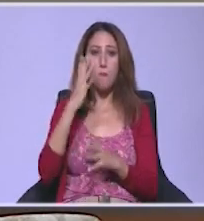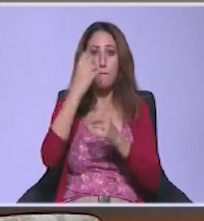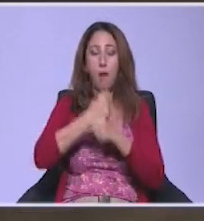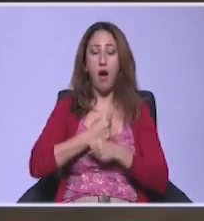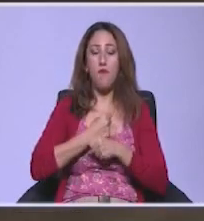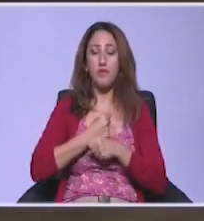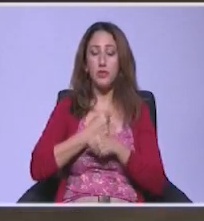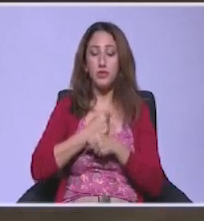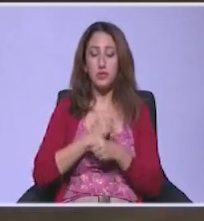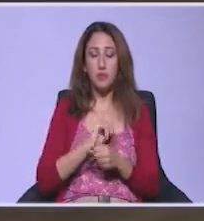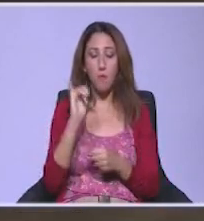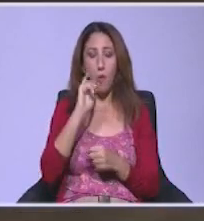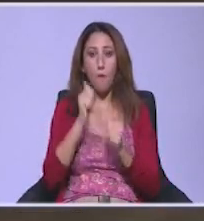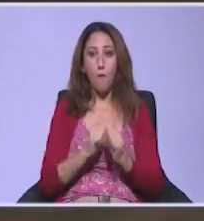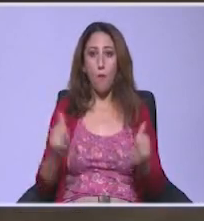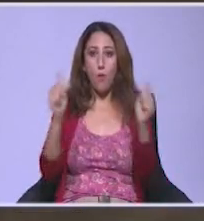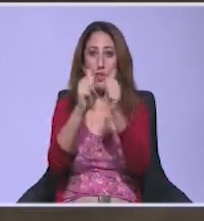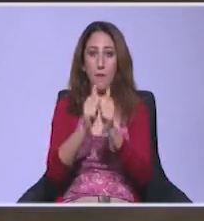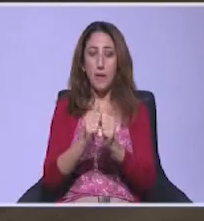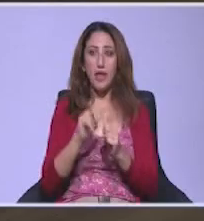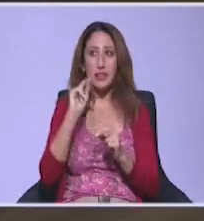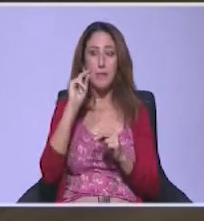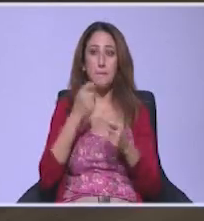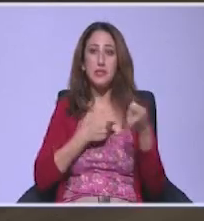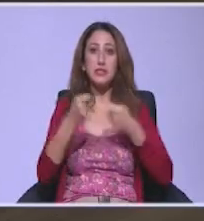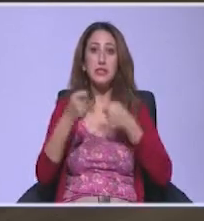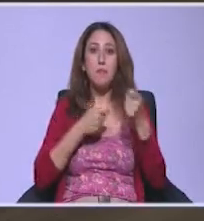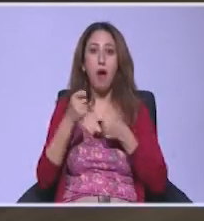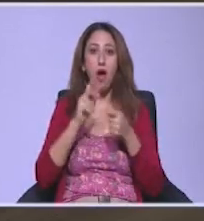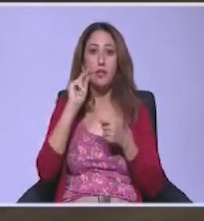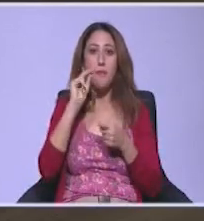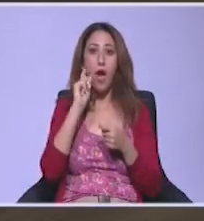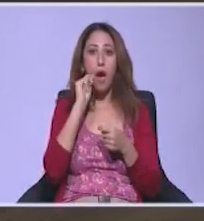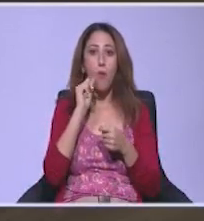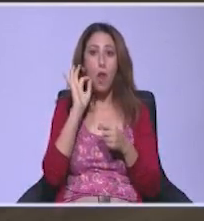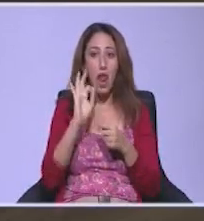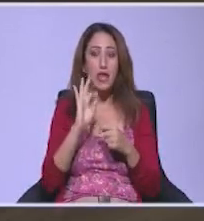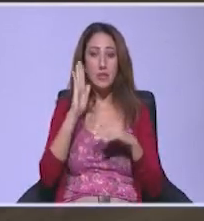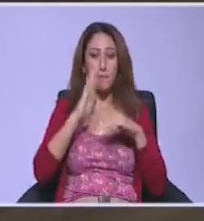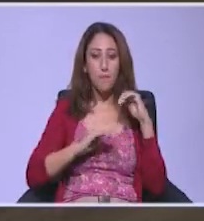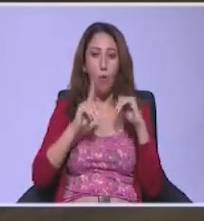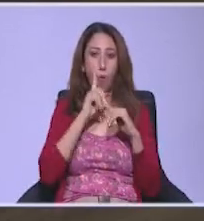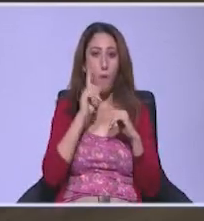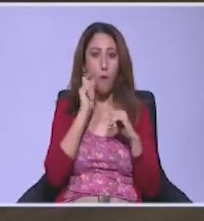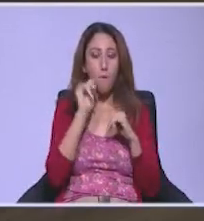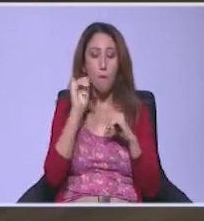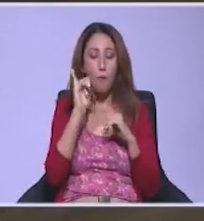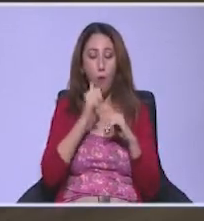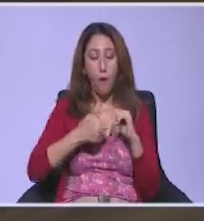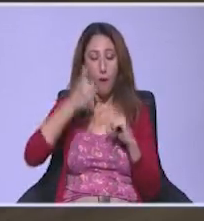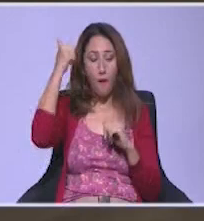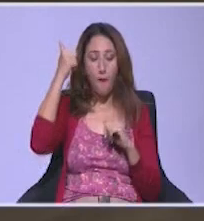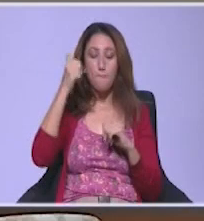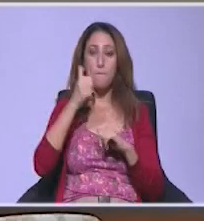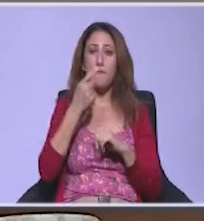حوالينا. وأكبر استثمار يتركه الأب والأم لولادهم مش الفلوس